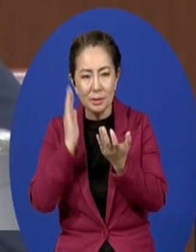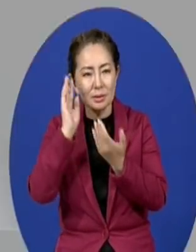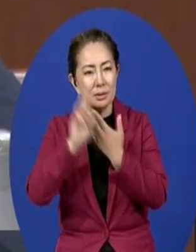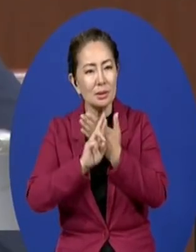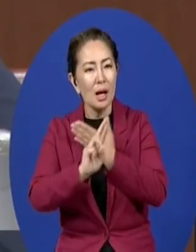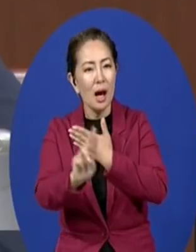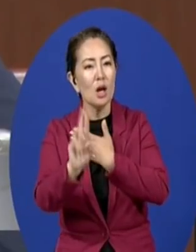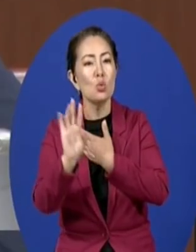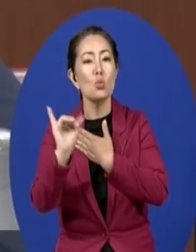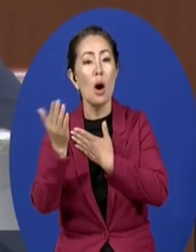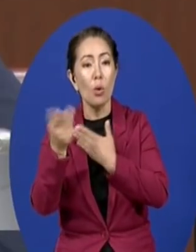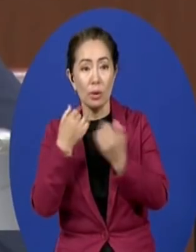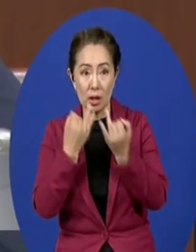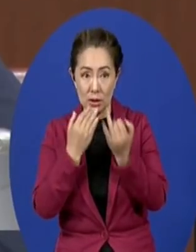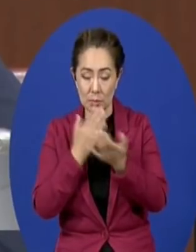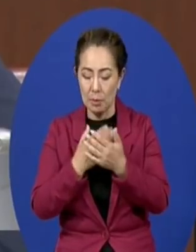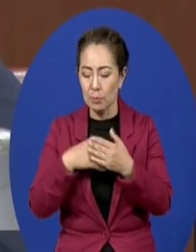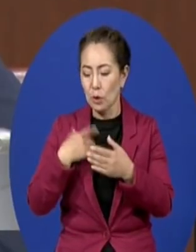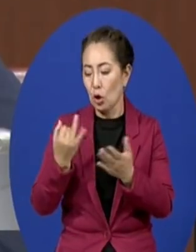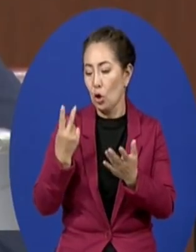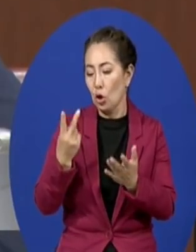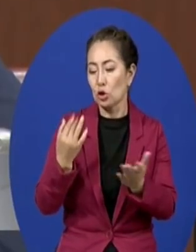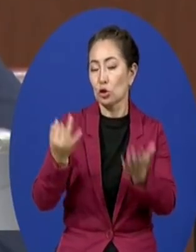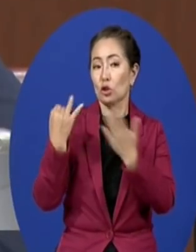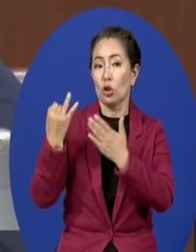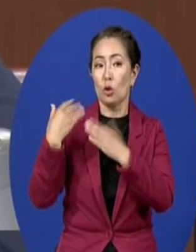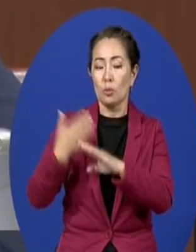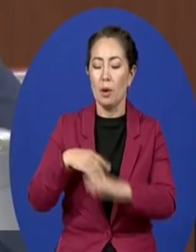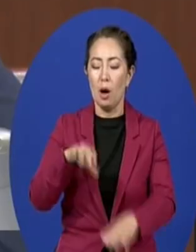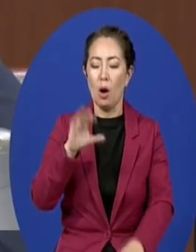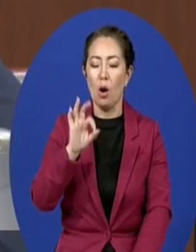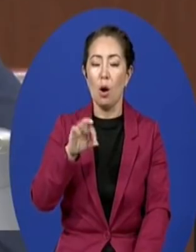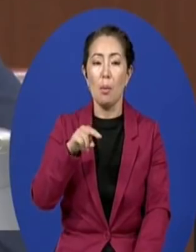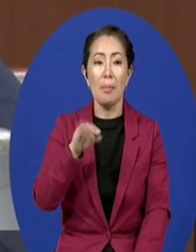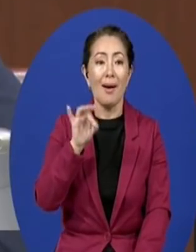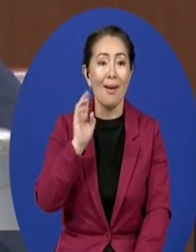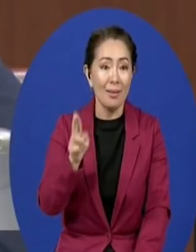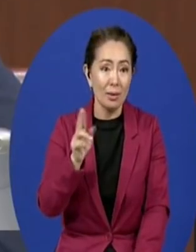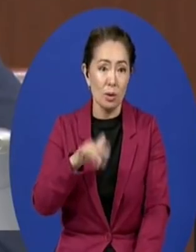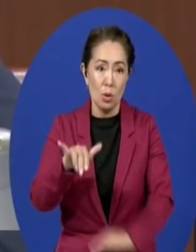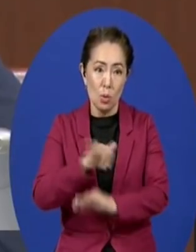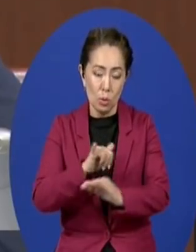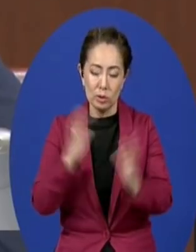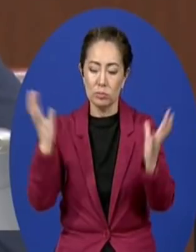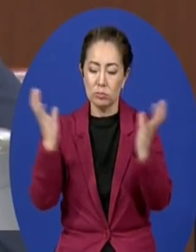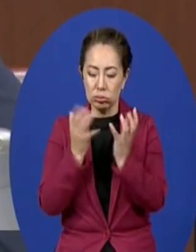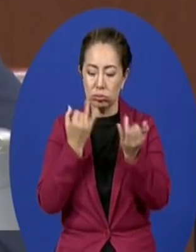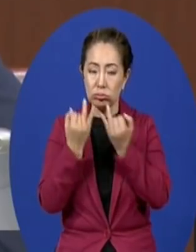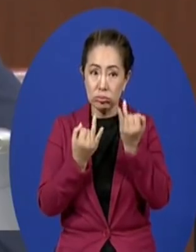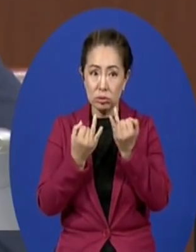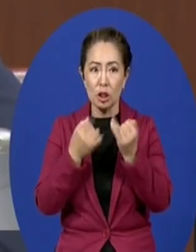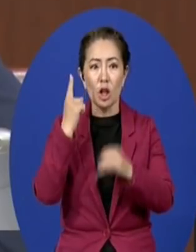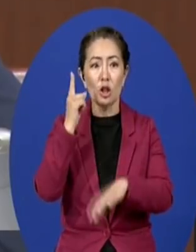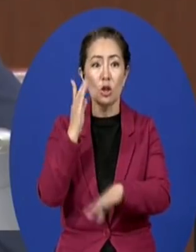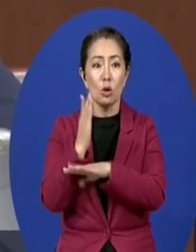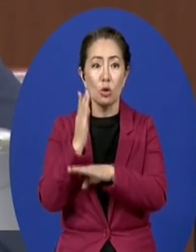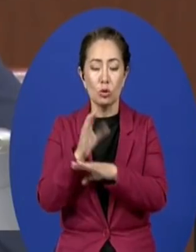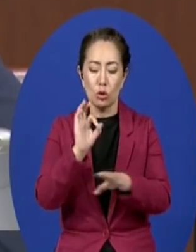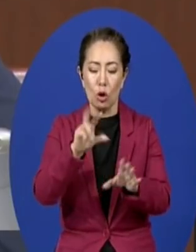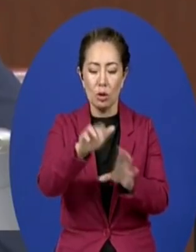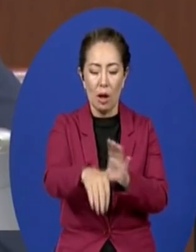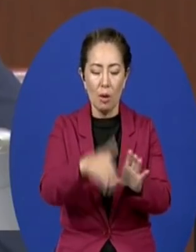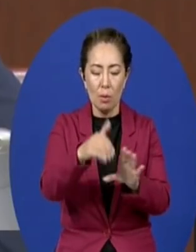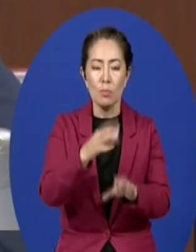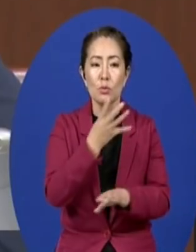зорж байгаа. 2-7 өдөр өмнө ОПЕК холбооны улан ОПЕК-ийн босод орнуудын онлайн хурлын дагуу өдрийн олборлолтын хэмжээгээ 400 сая